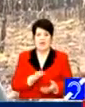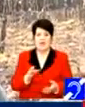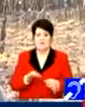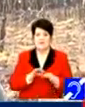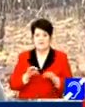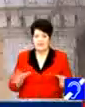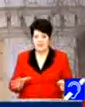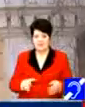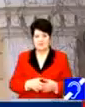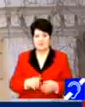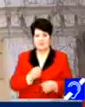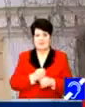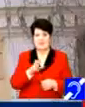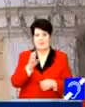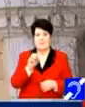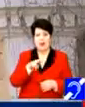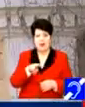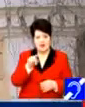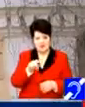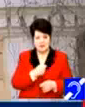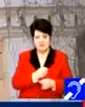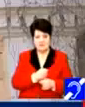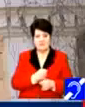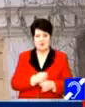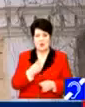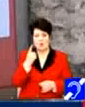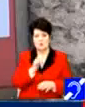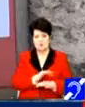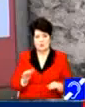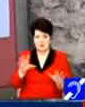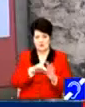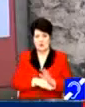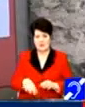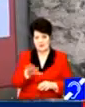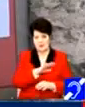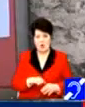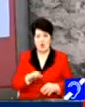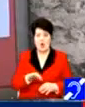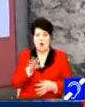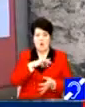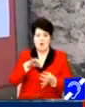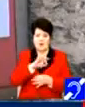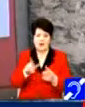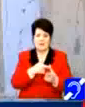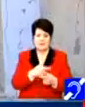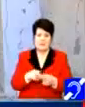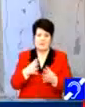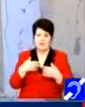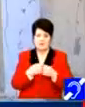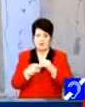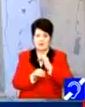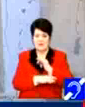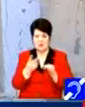petreceri, să făceau baluri. În preventoriul TBC sunt cazați peste 100 de copii din zonă. Sunt orfani sau provin din familii defavorizate.